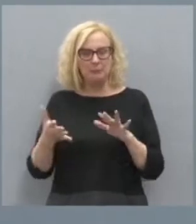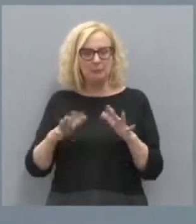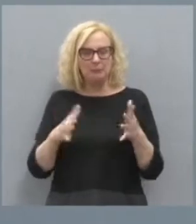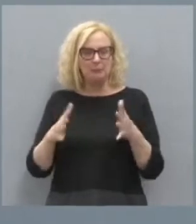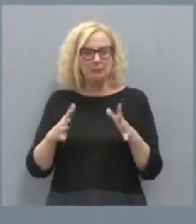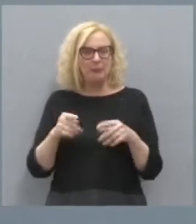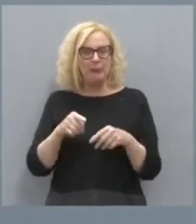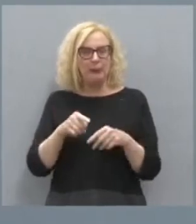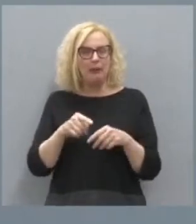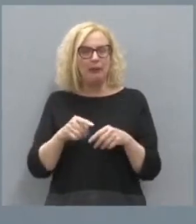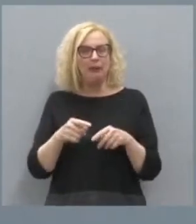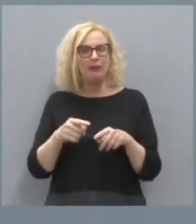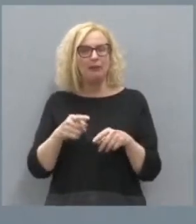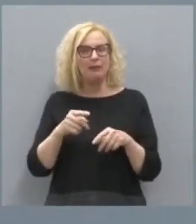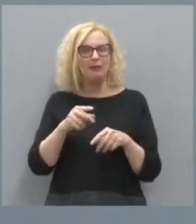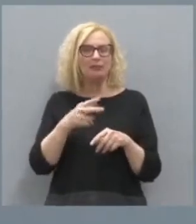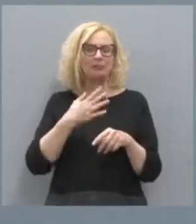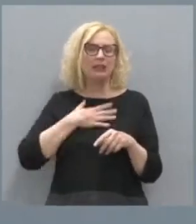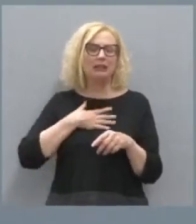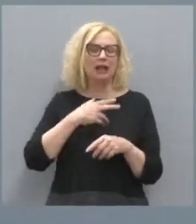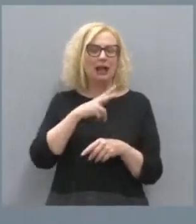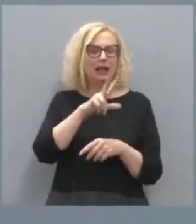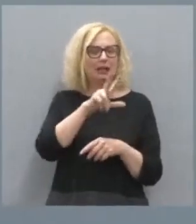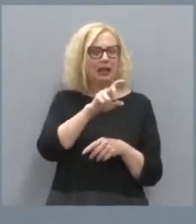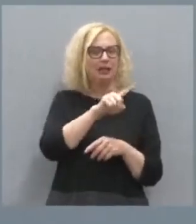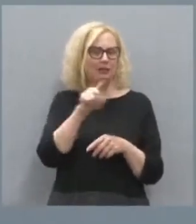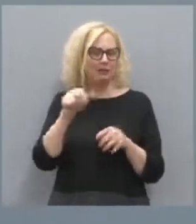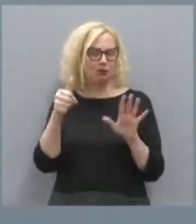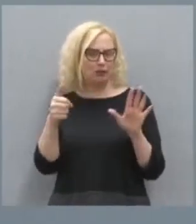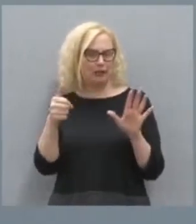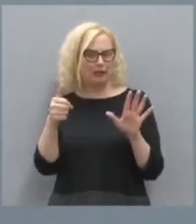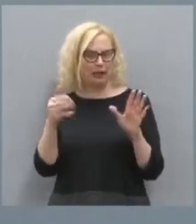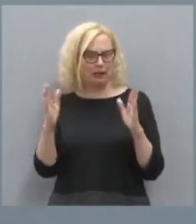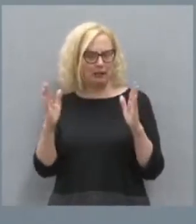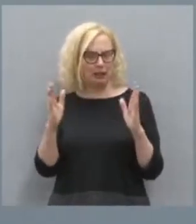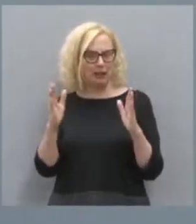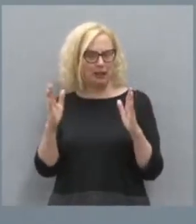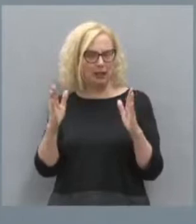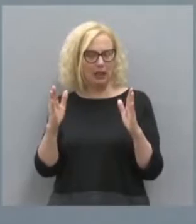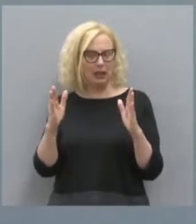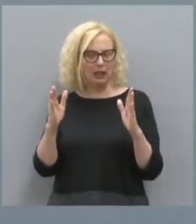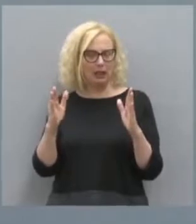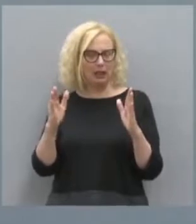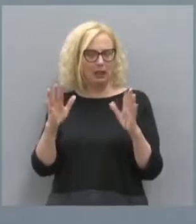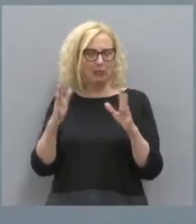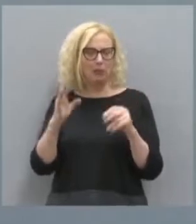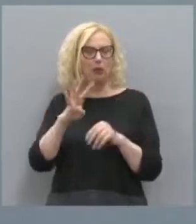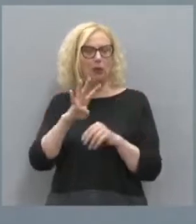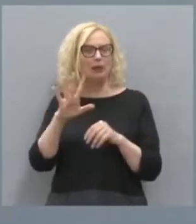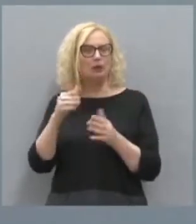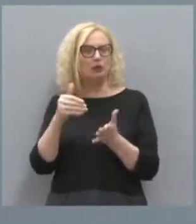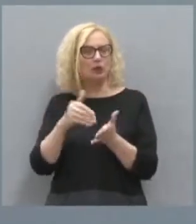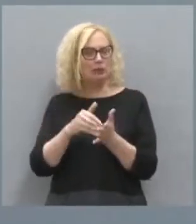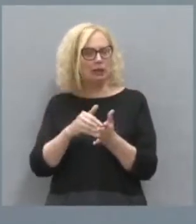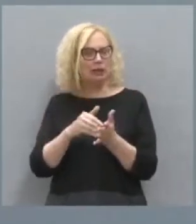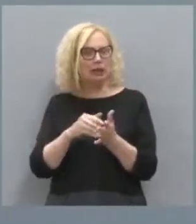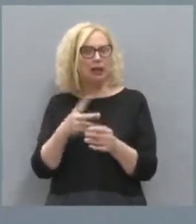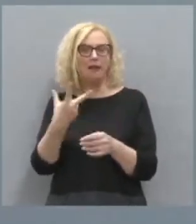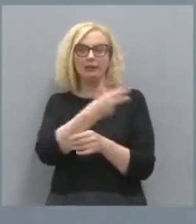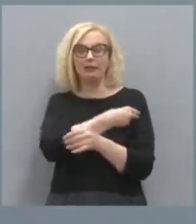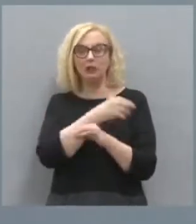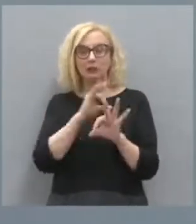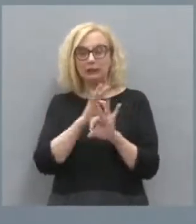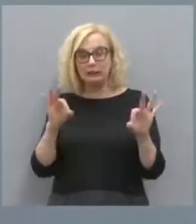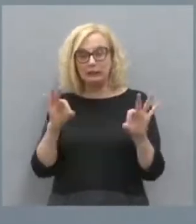importante tra i 30 e 60 anni che quasi 45.000 che non si sono vaccinati su cui